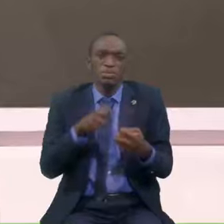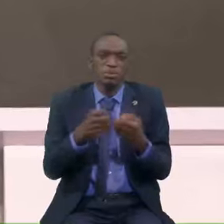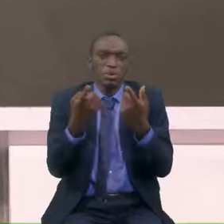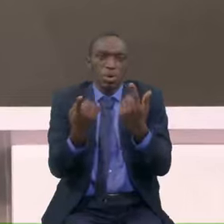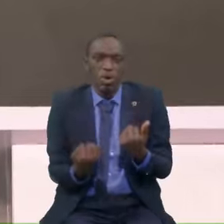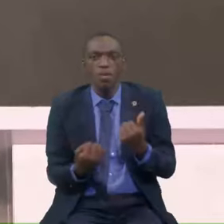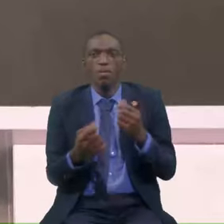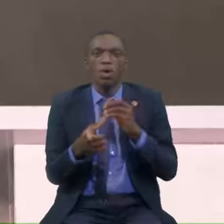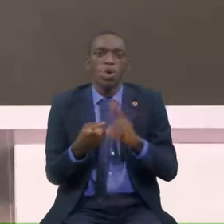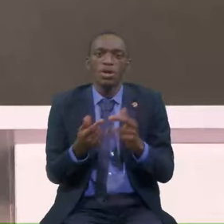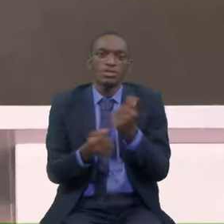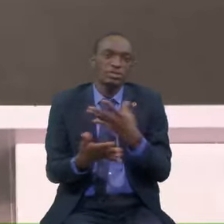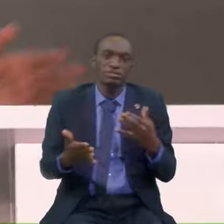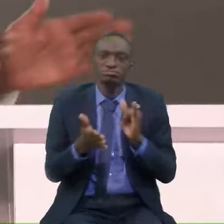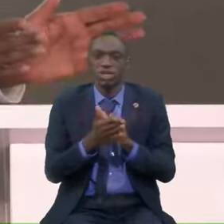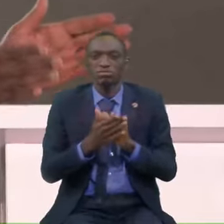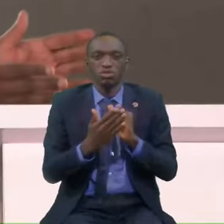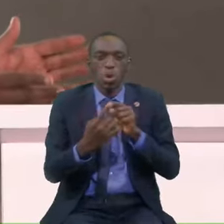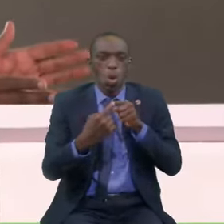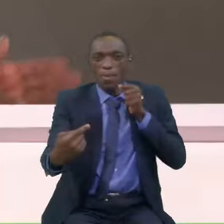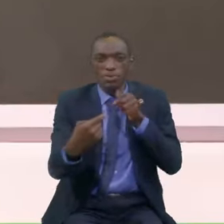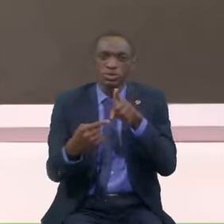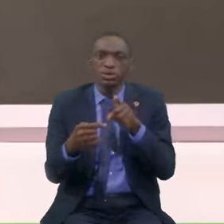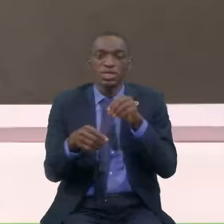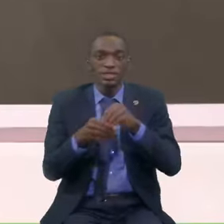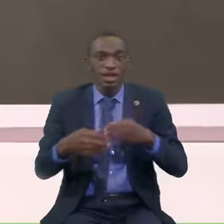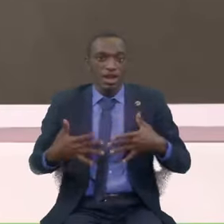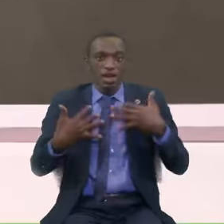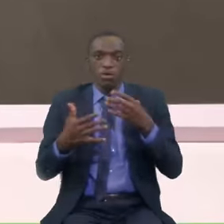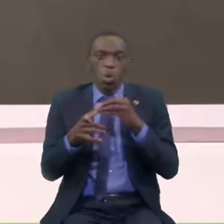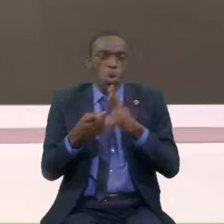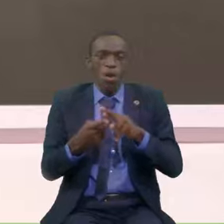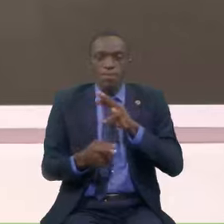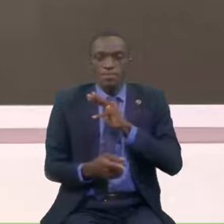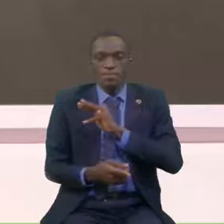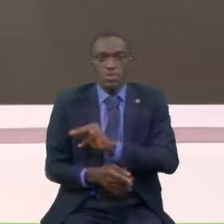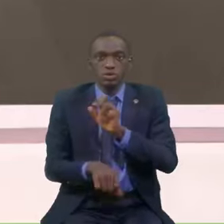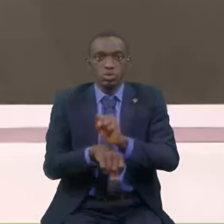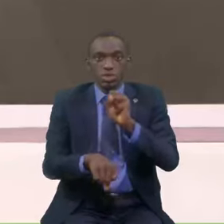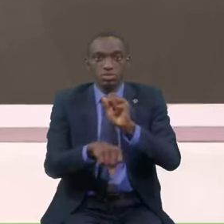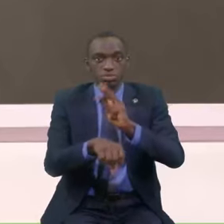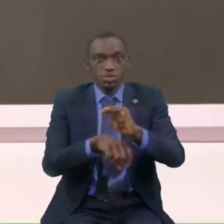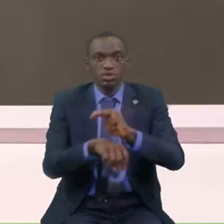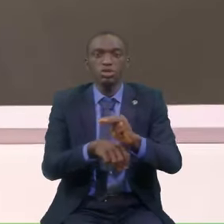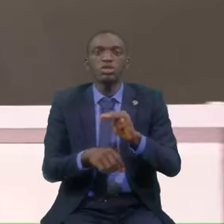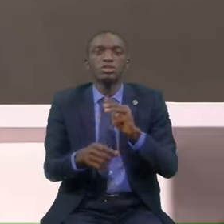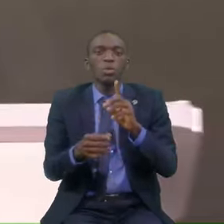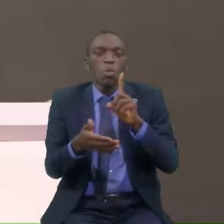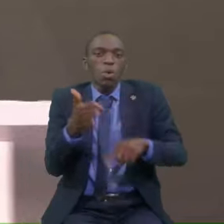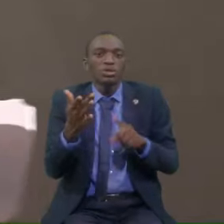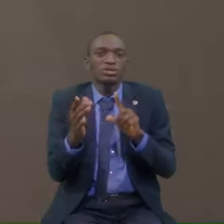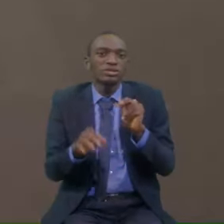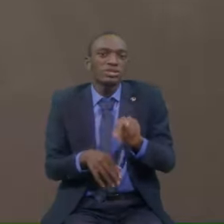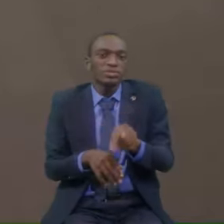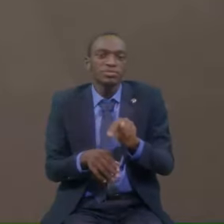attends pour recevoir quelque chose, qu'est-ce que nous gagnons? La force de l'Esprit. Et